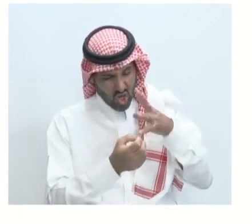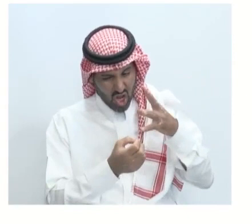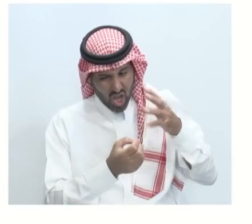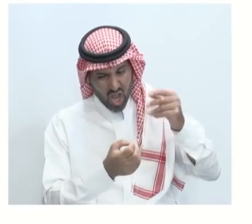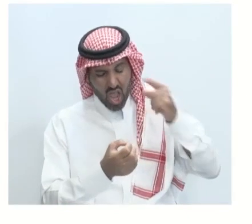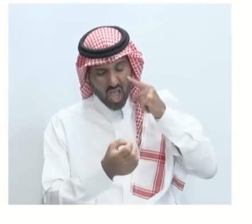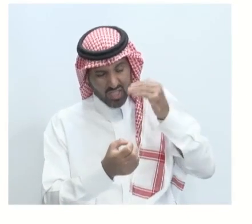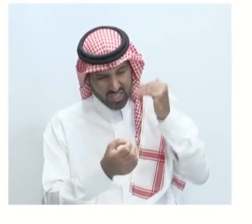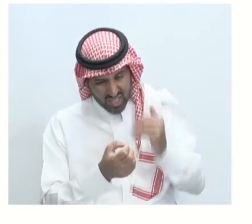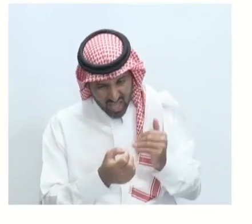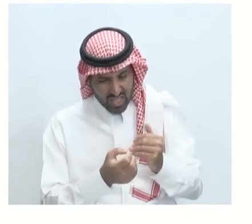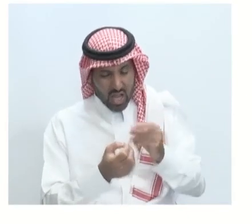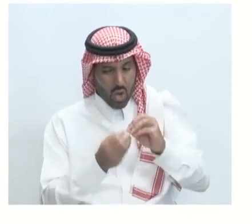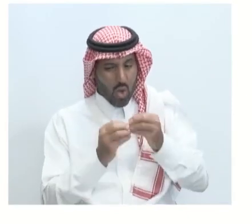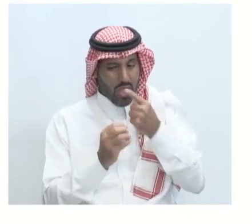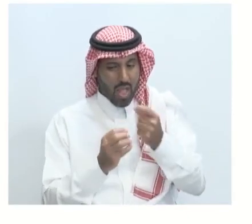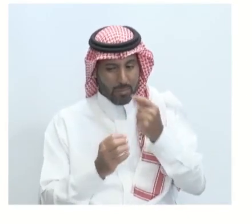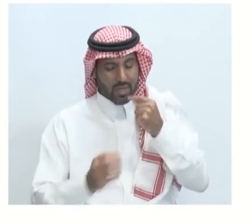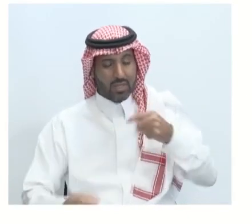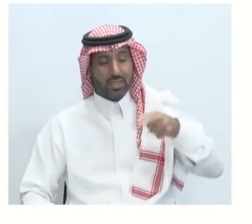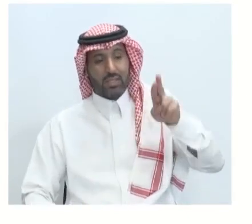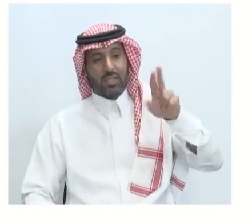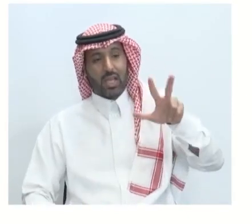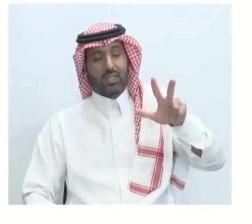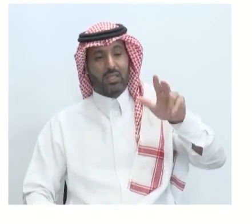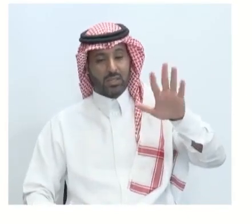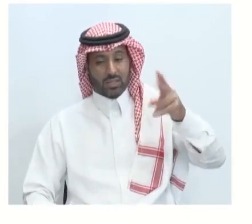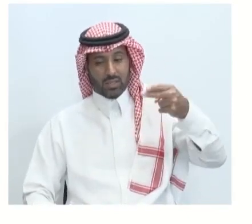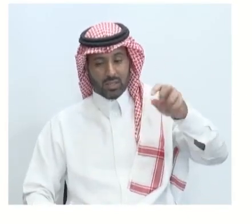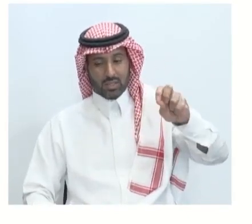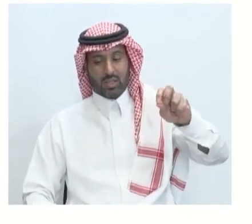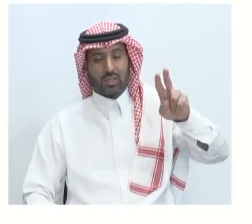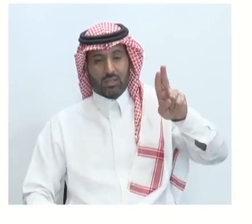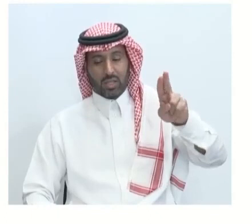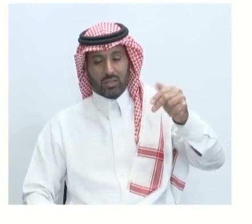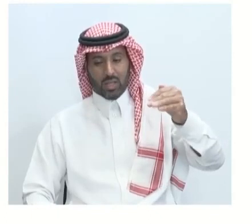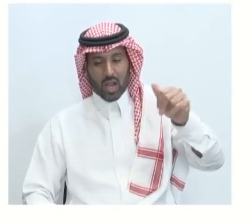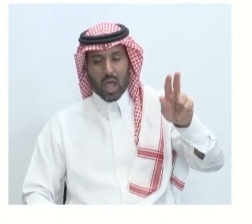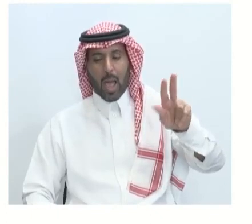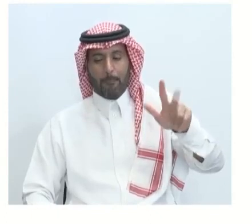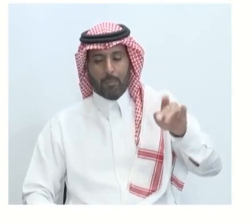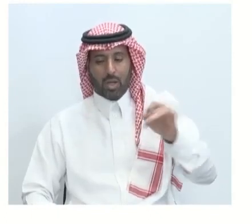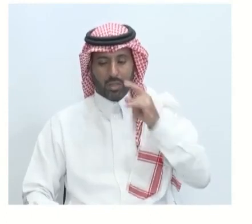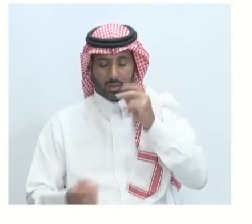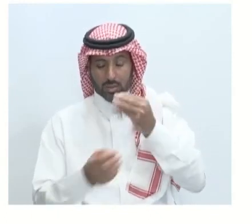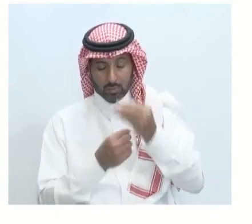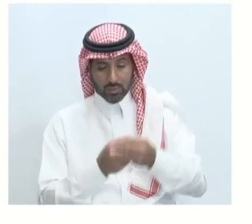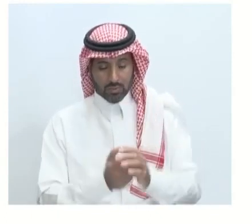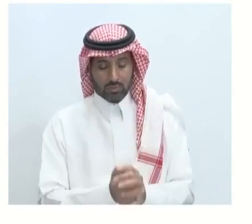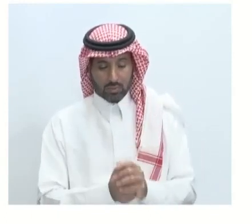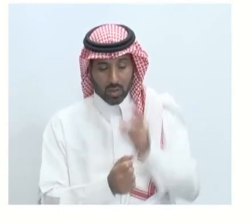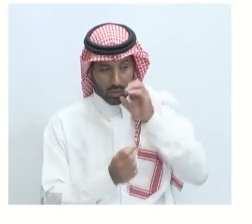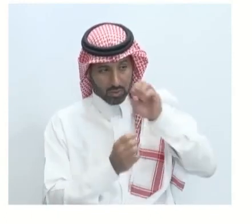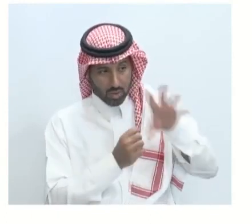يتعلق بتكوين النجوم داخل مجرتنا كما انه تم تركيب مطياف